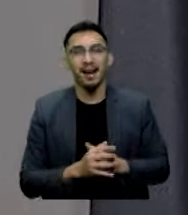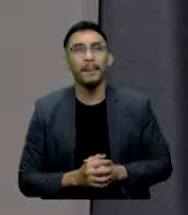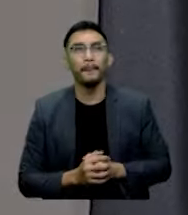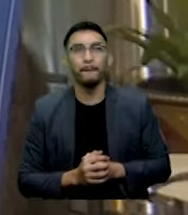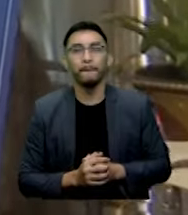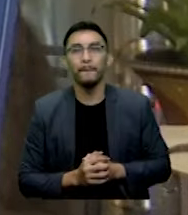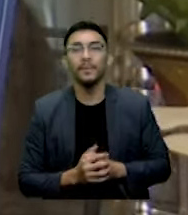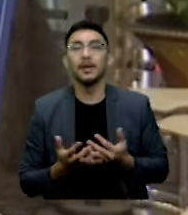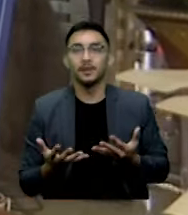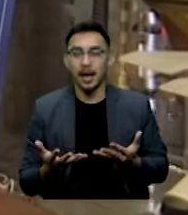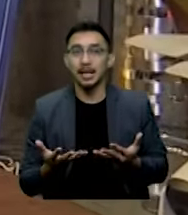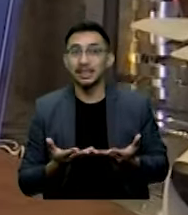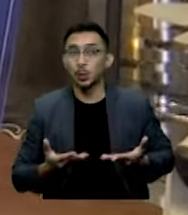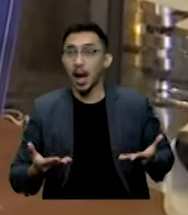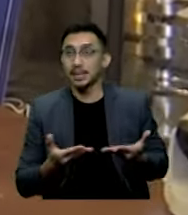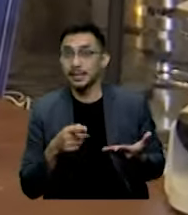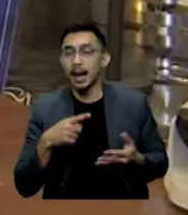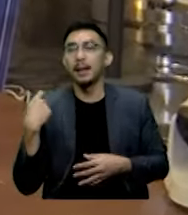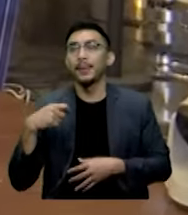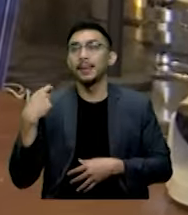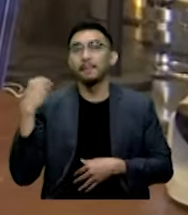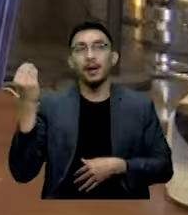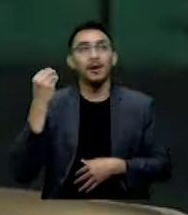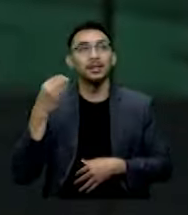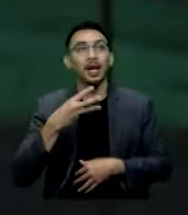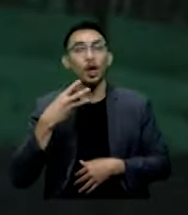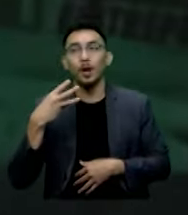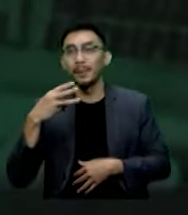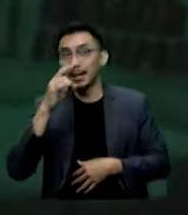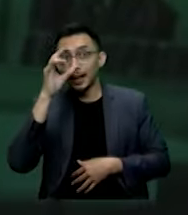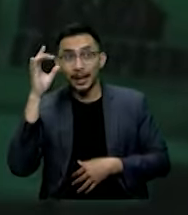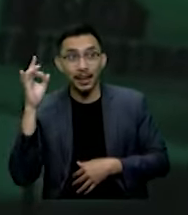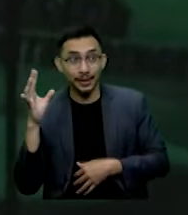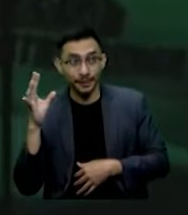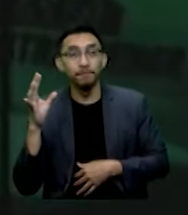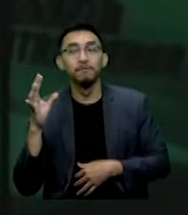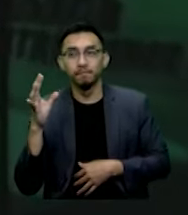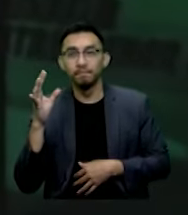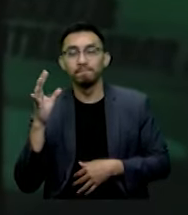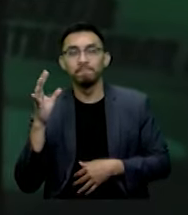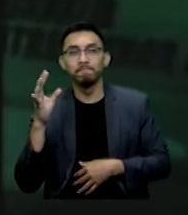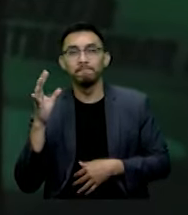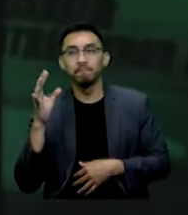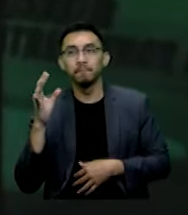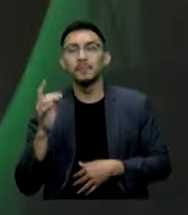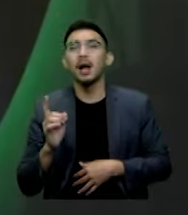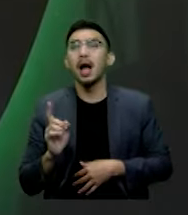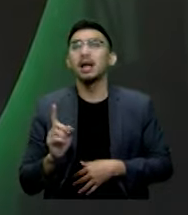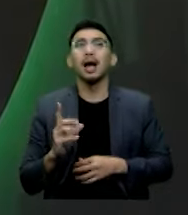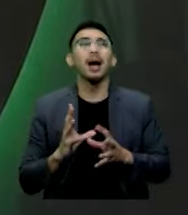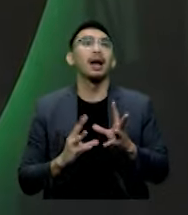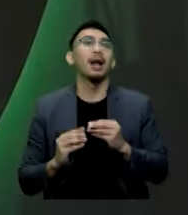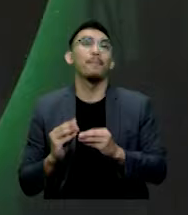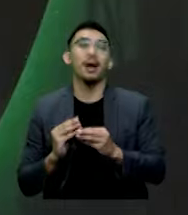tak luput dari pengamatan Menparekraf Sandiaga Salahuddin Uno. Dalam weekly brief with Sandi Uno, Menparekraf siap memfasilitasi